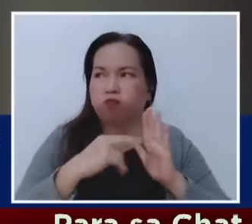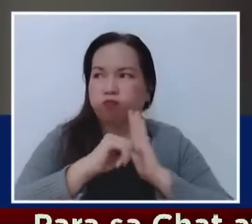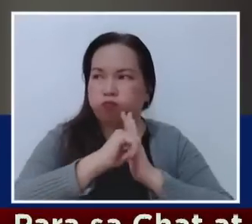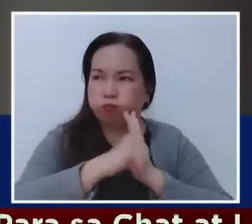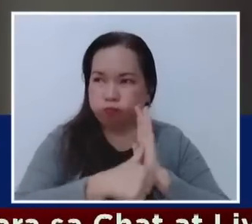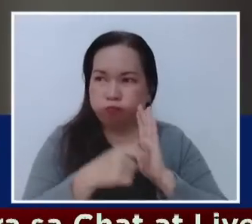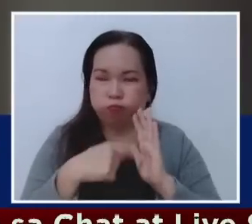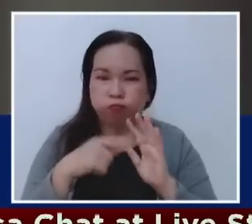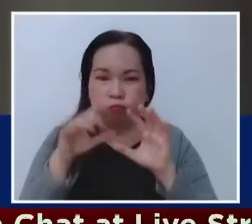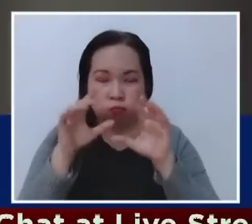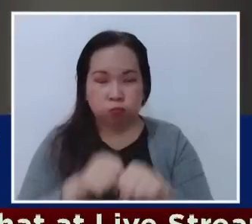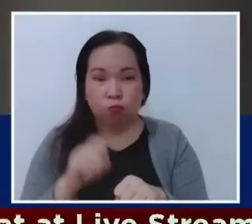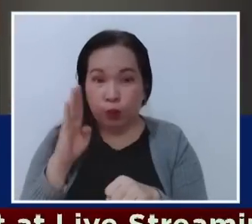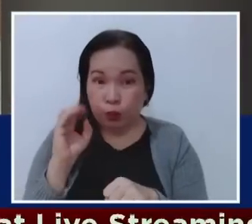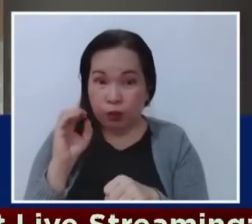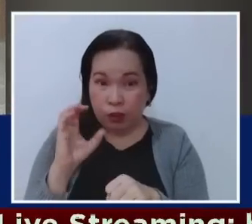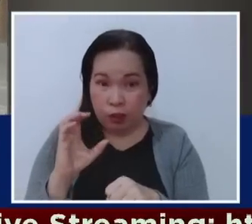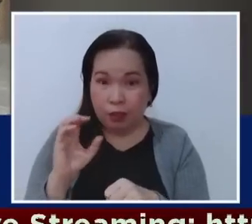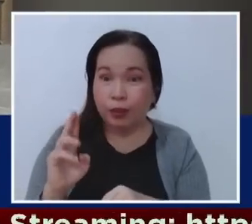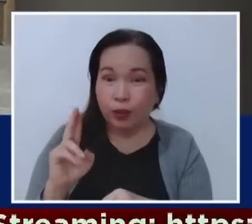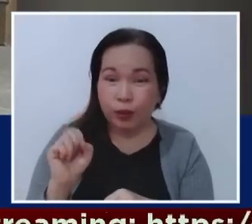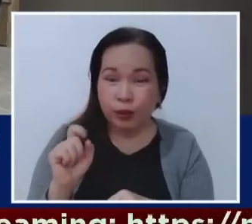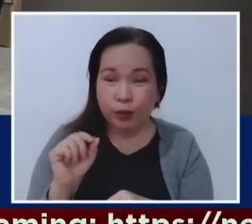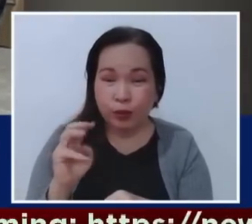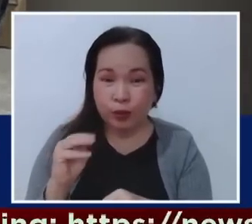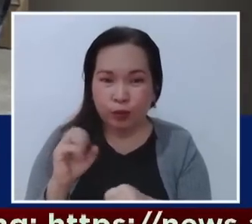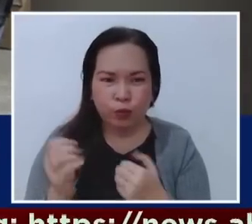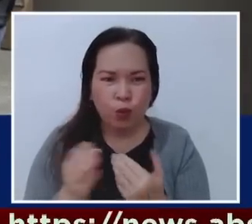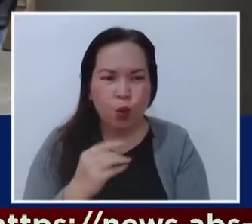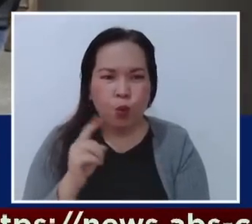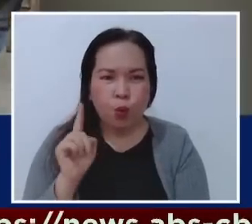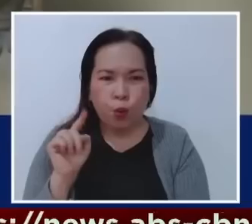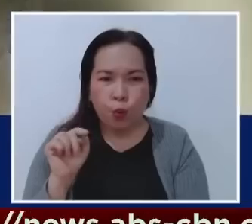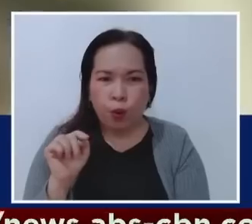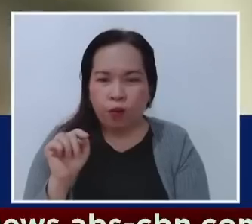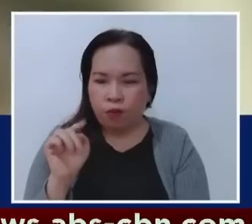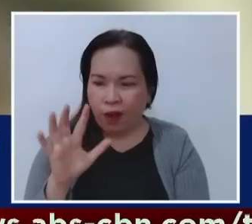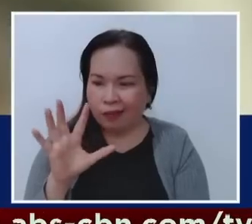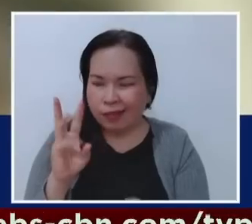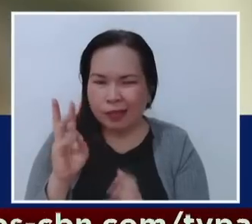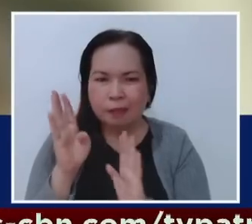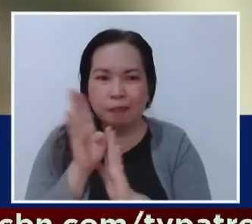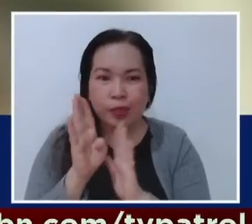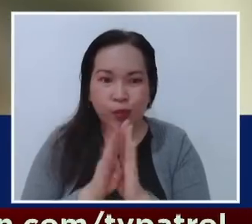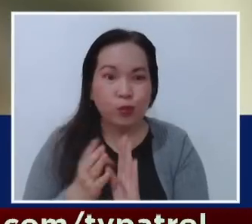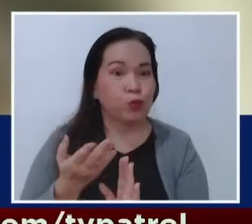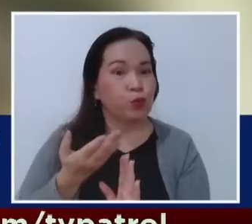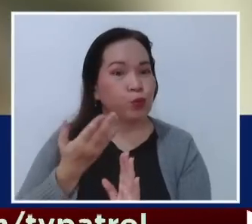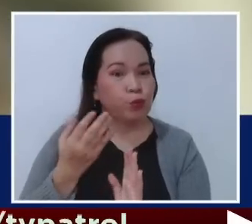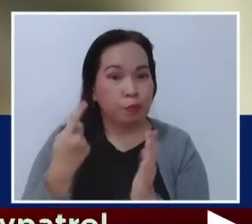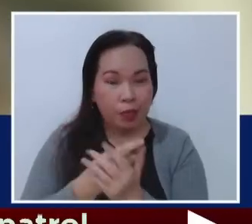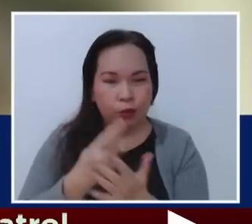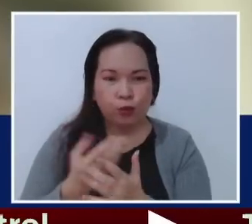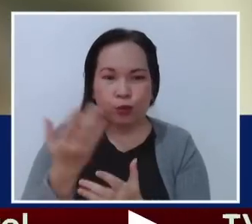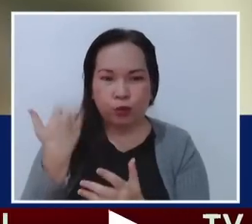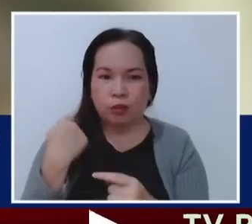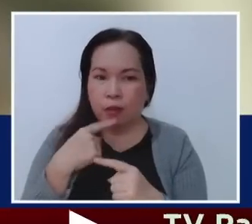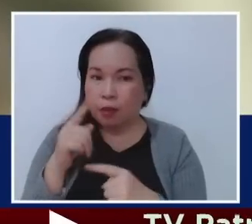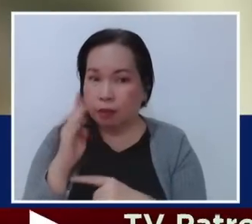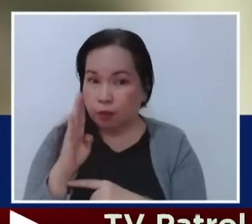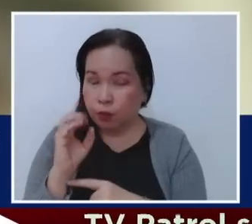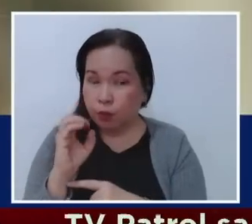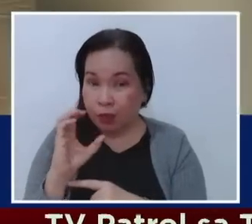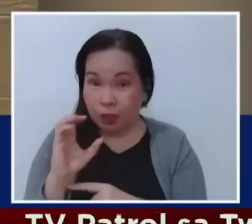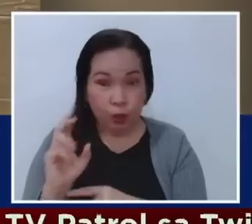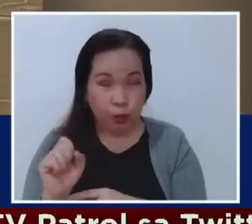of Customs. Nagkakahalaga ito ng 1.56 billion pesos. Ayon sa BOC, nakatanggap ang intelligence group